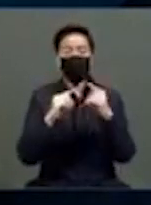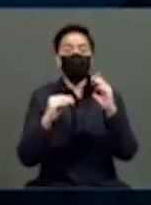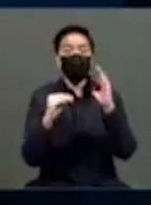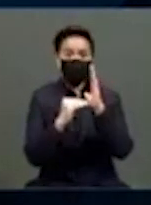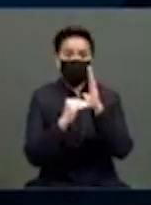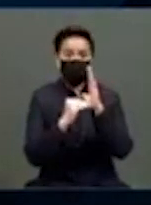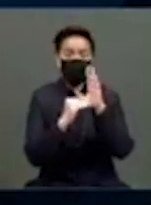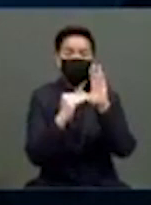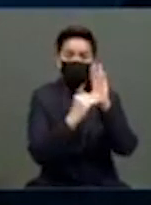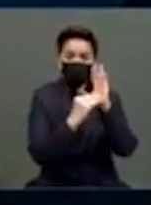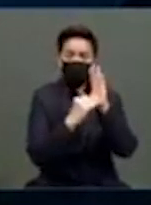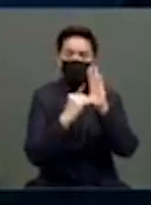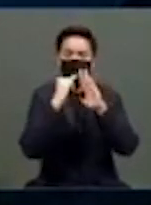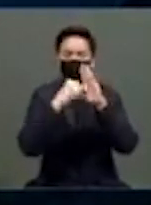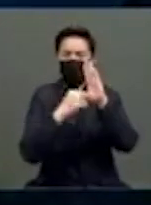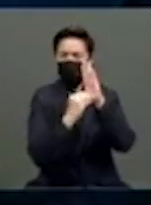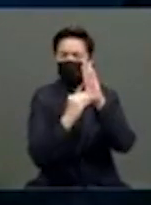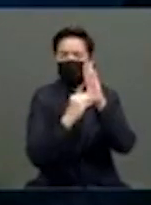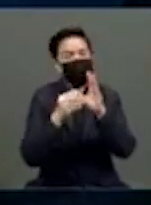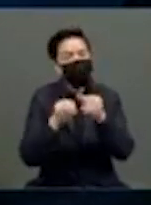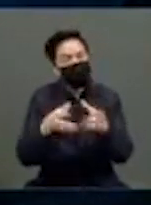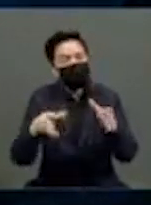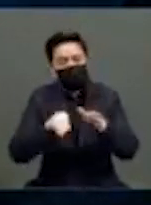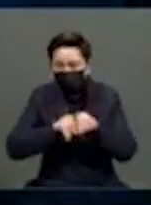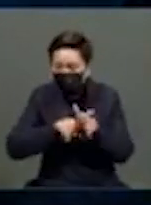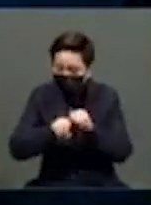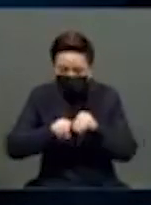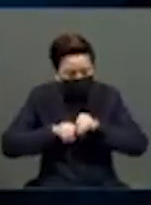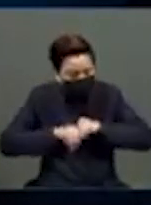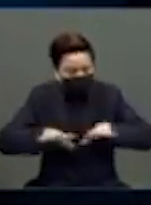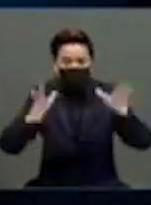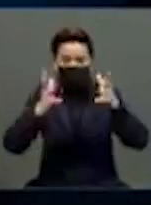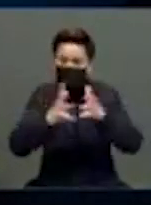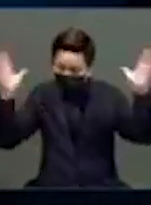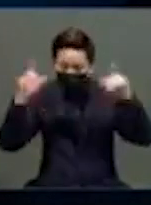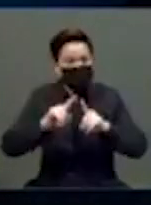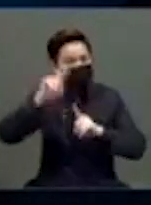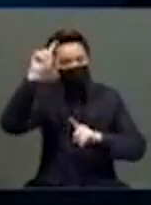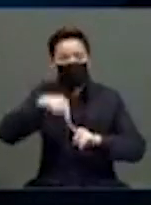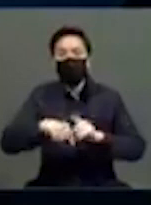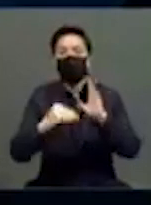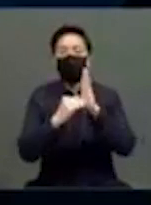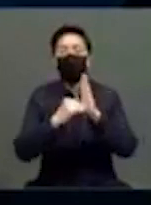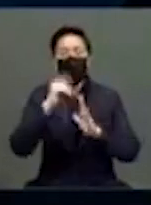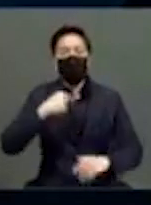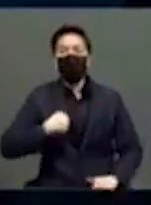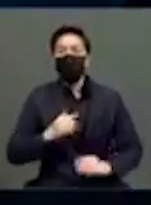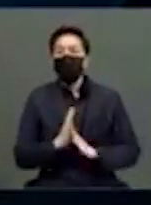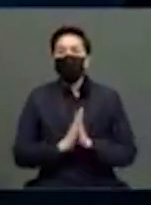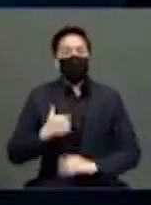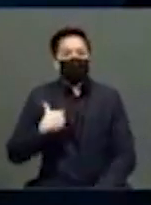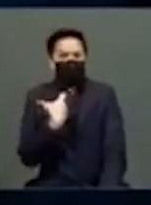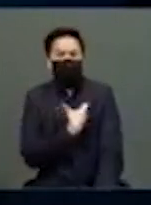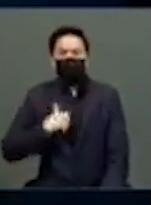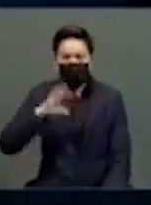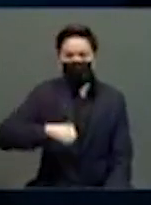เนื่องจากเป็นจังหวัดที่มีการแพร่ระบาดของโรคนี้มากหลายคนบอกว่าน่าจะต้องเริ่มมาฉีดแล้วเราก็ตรงนี้แหละครับ